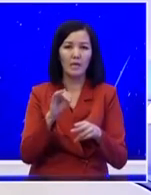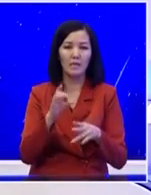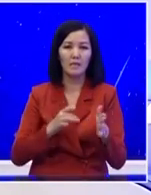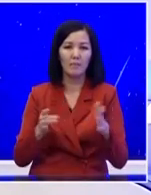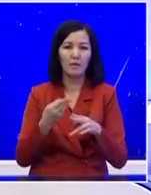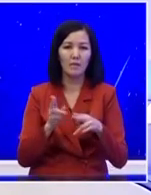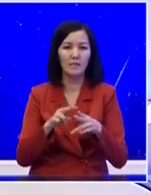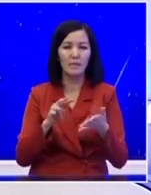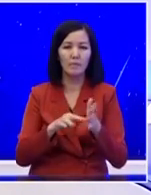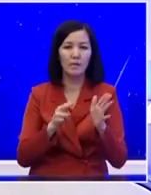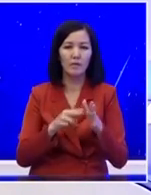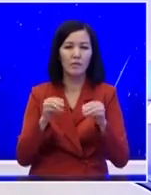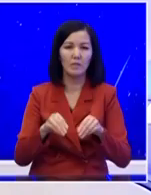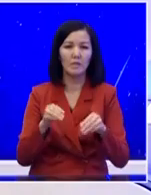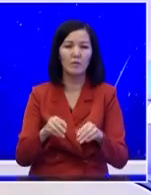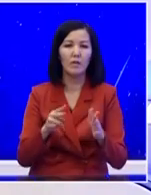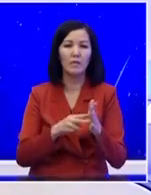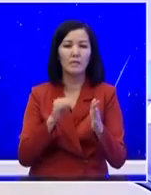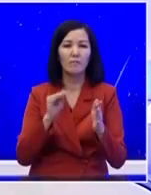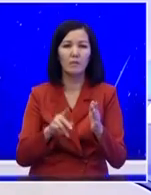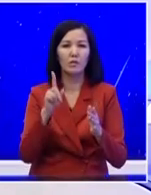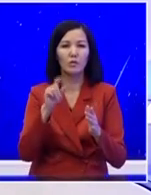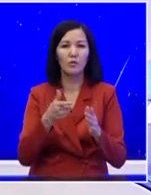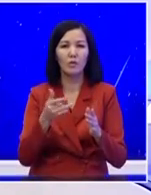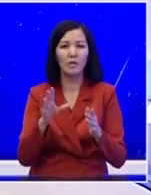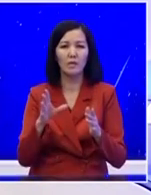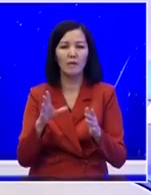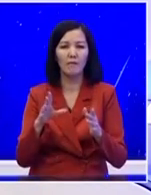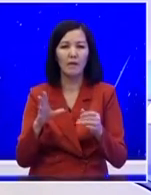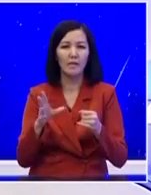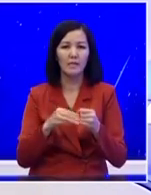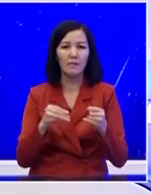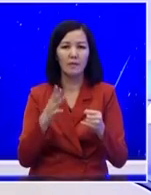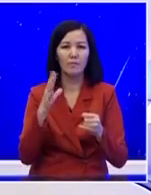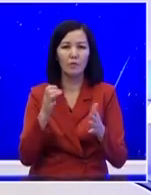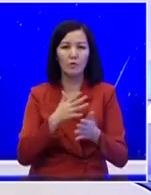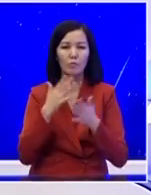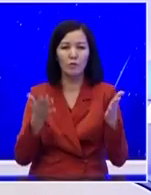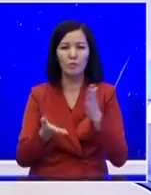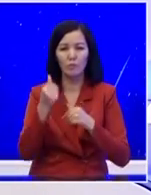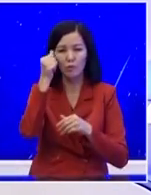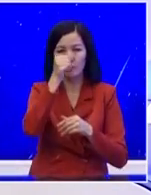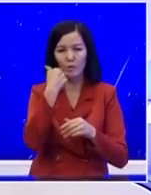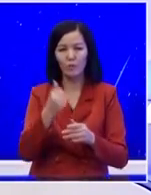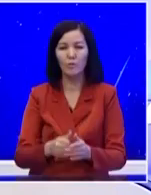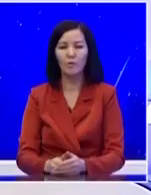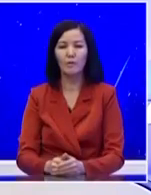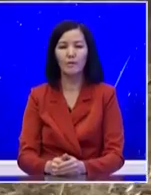районе. Здесь планируется засеять 7100 гектаров посевных земель, что на 500 больше, чем в прошлом году.